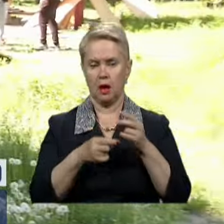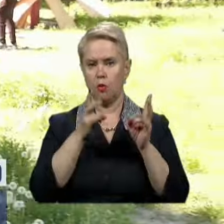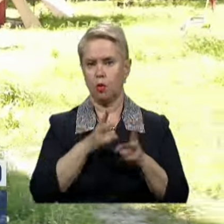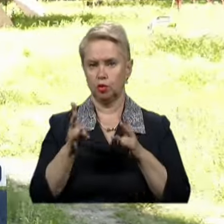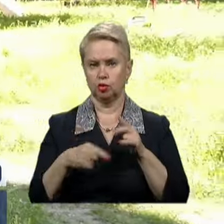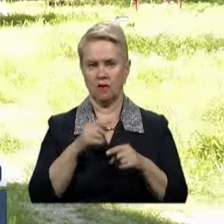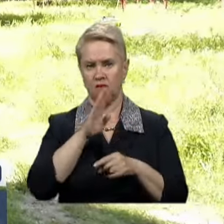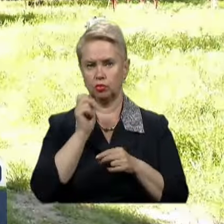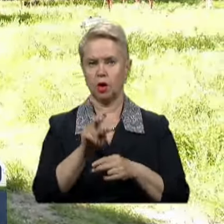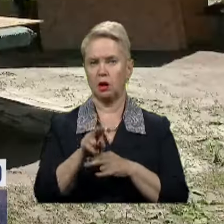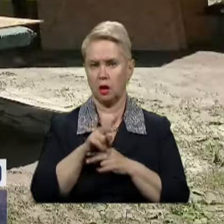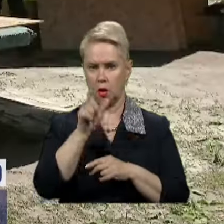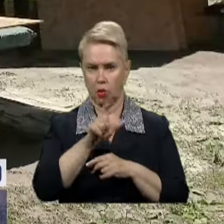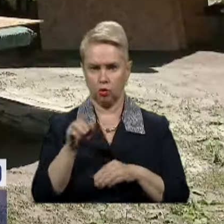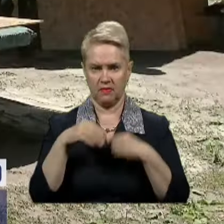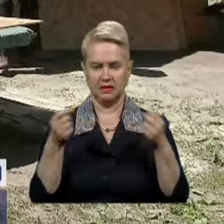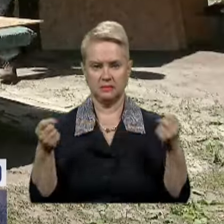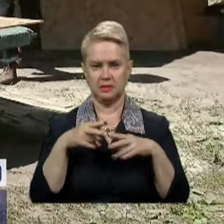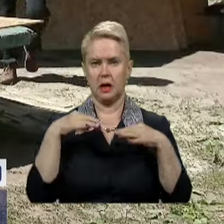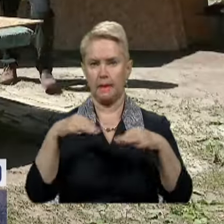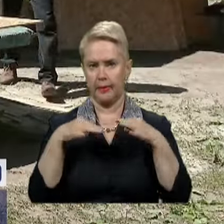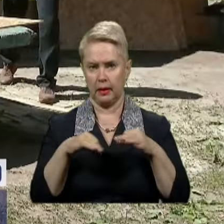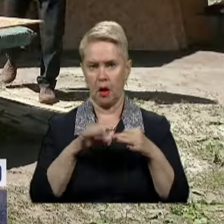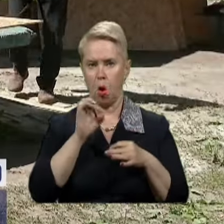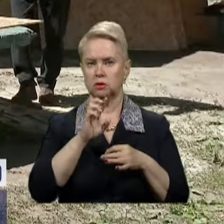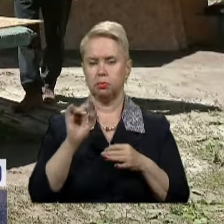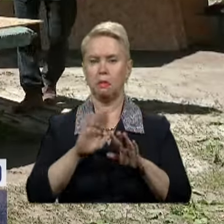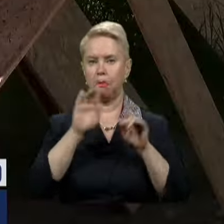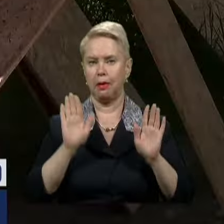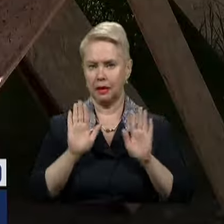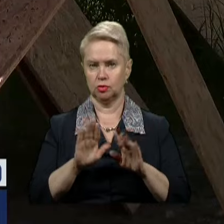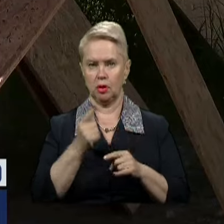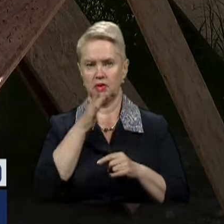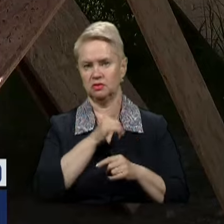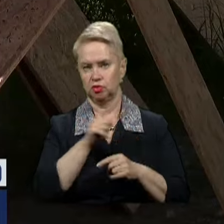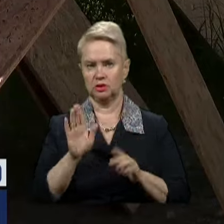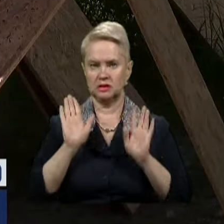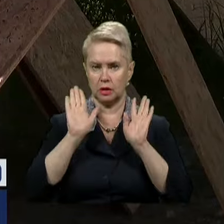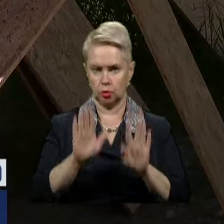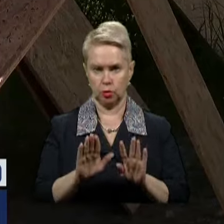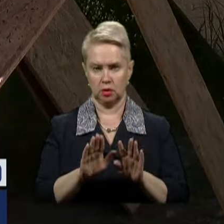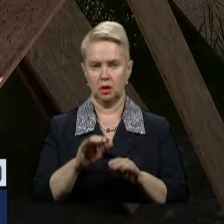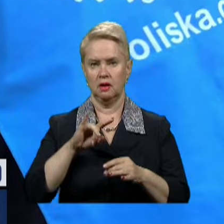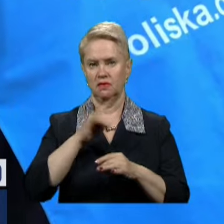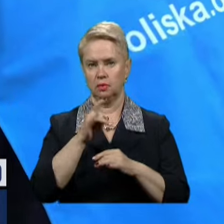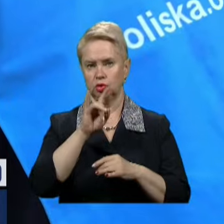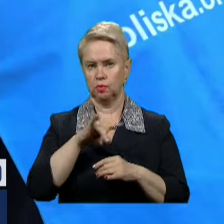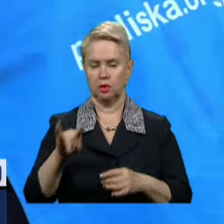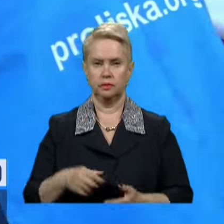пошкоджень через ворожу атаку. Людям видають спеціальну плівку та USB-плити, аби хоча б на перший час затулити вибиті